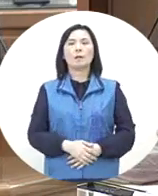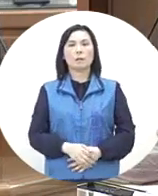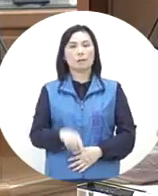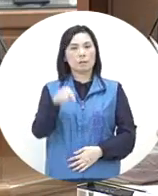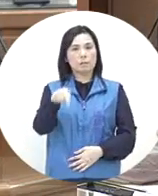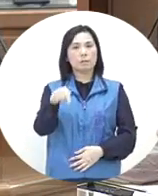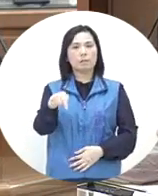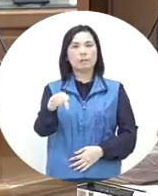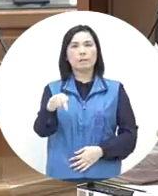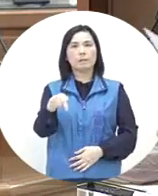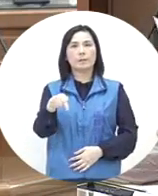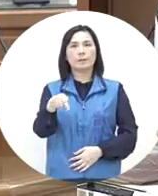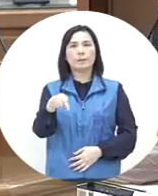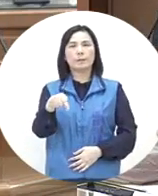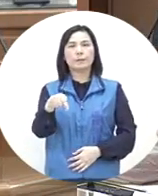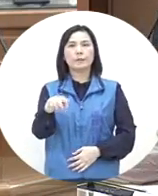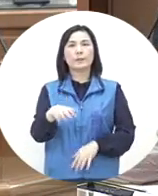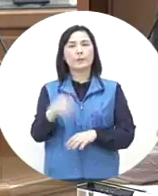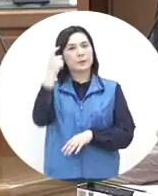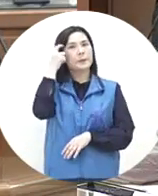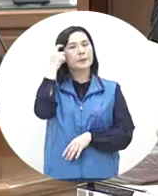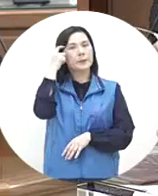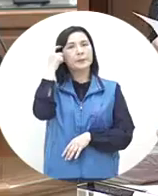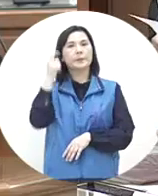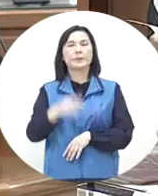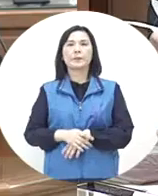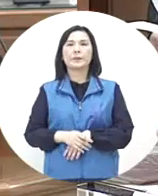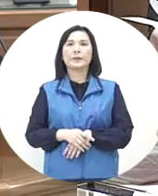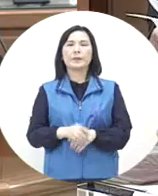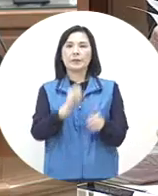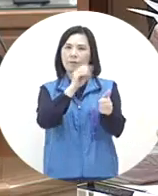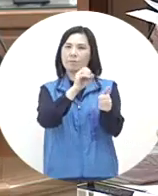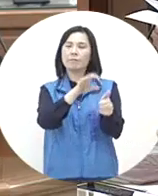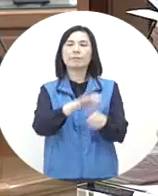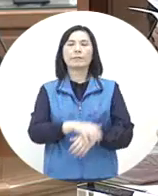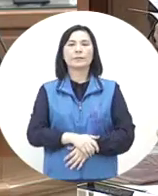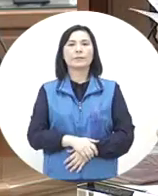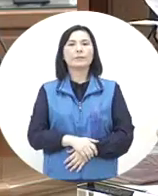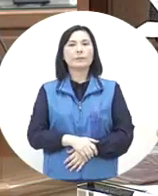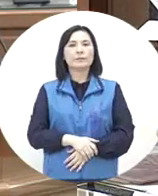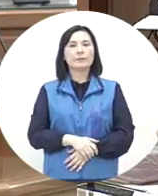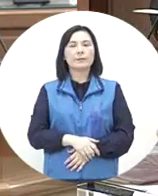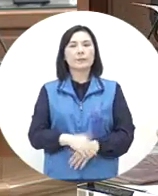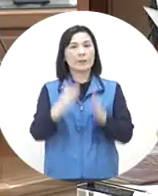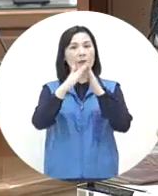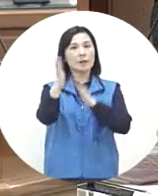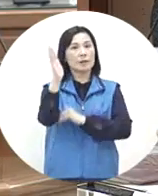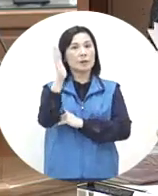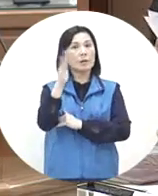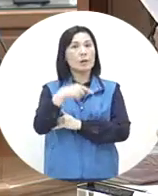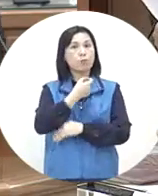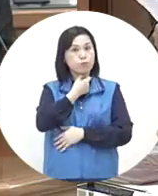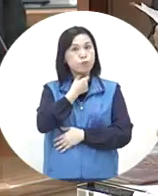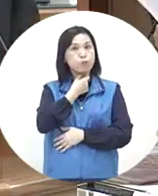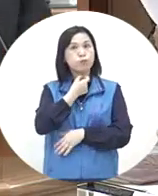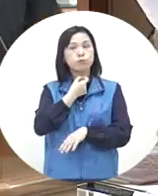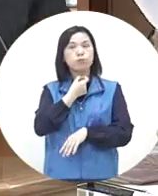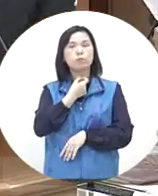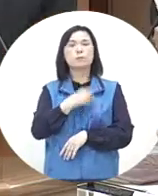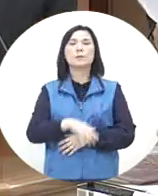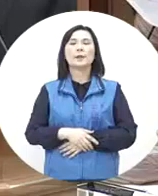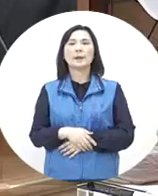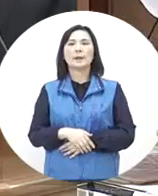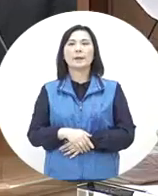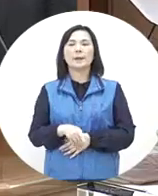的一个主张齁跟这个建议齁，是不是市府愿意去做齁，让整